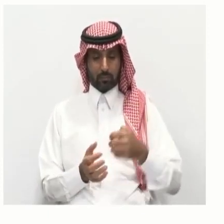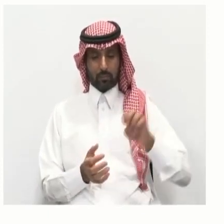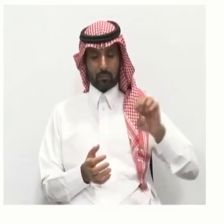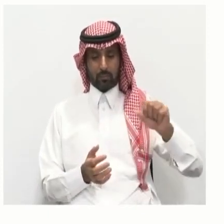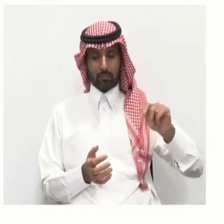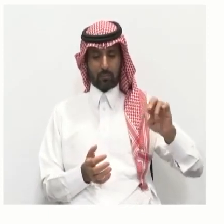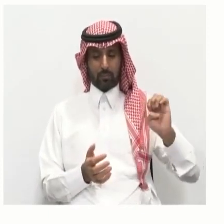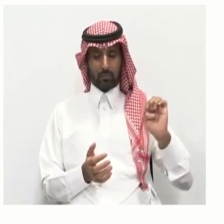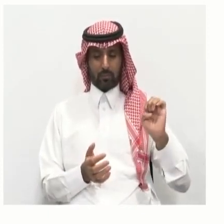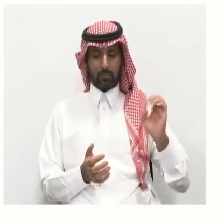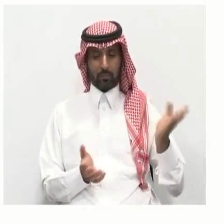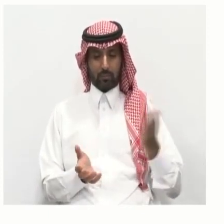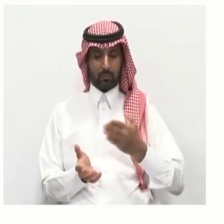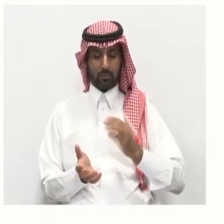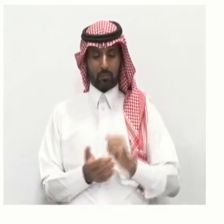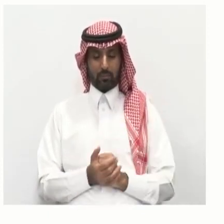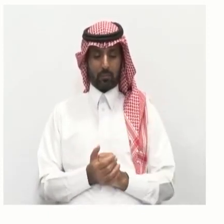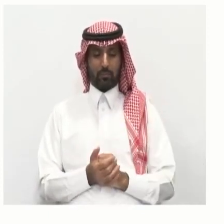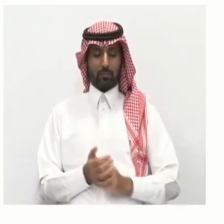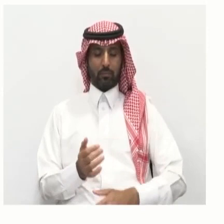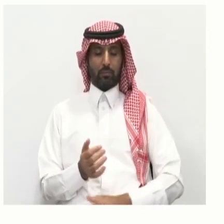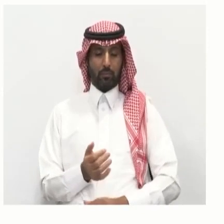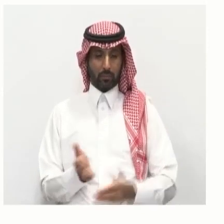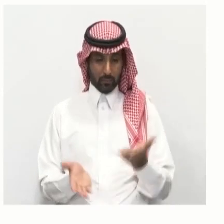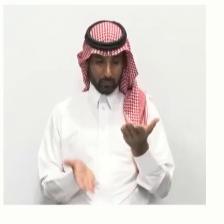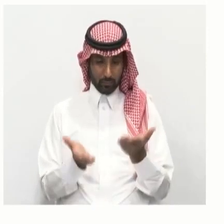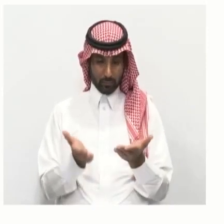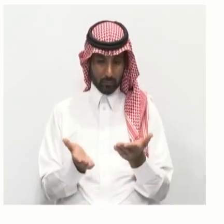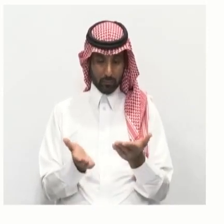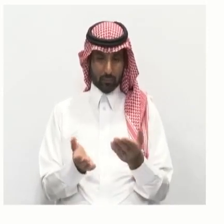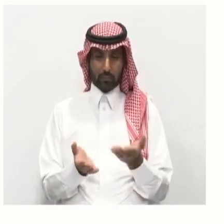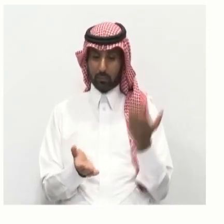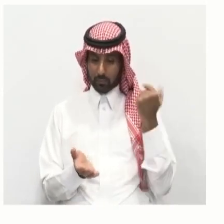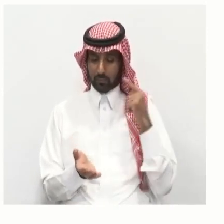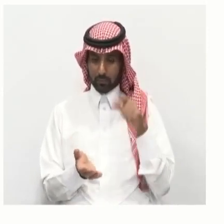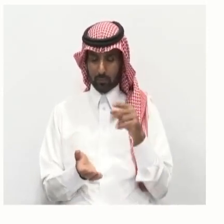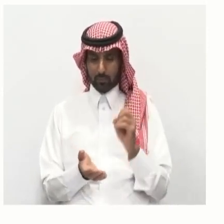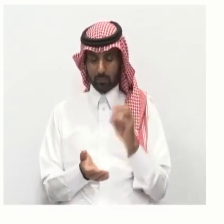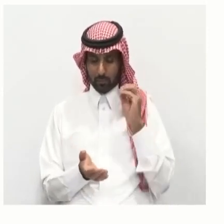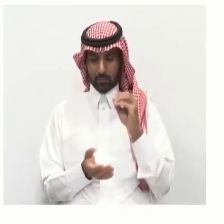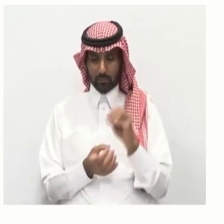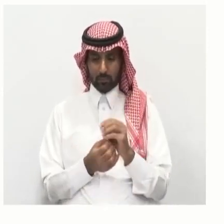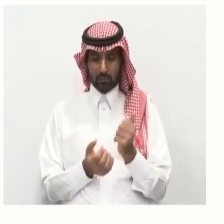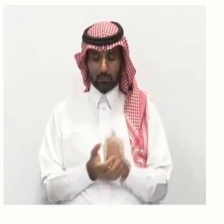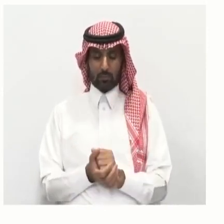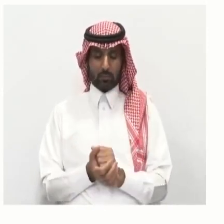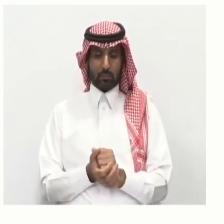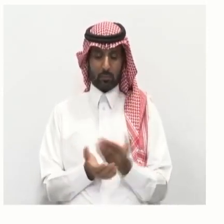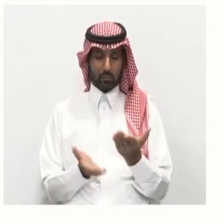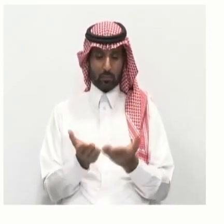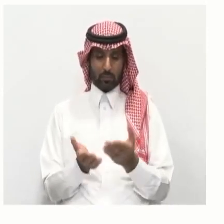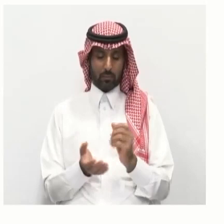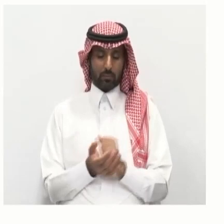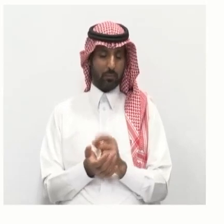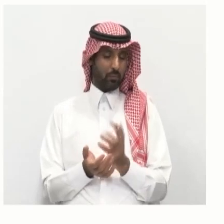التفاعل الخطوه اللي بعدها ايش يا شباب نوزن المعادله واحنا تمرس على وزن المعادله بشكل كبير بنشوف الوزن